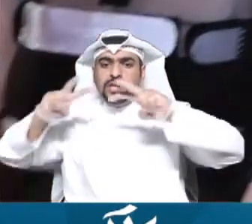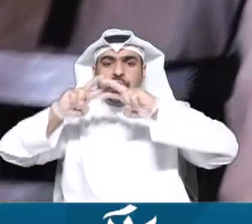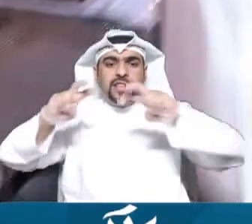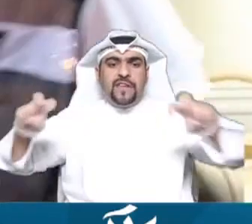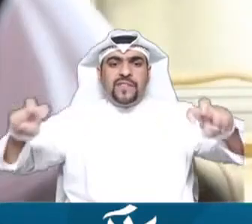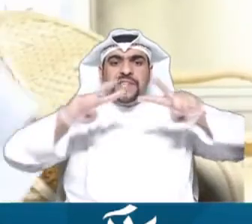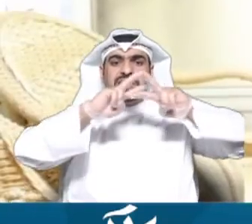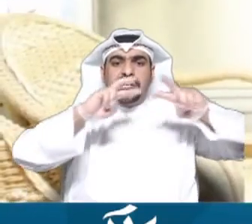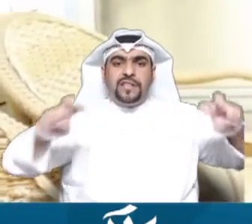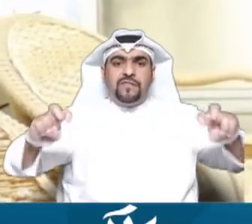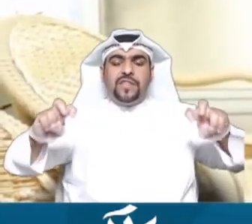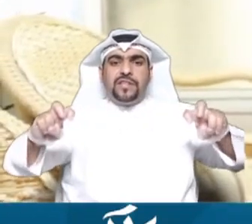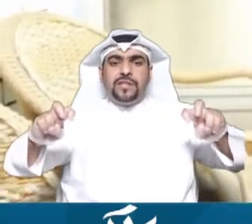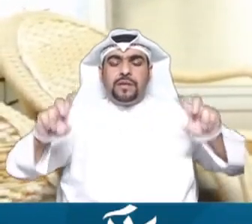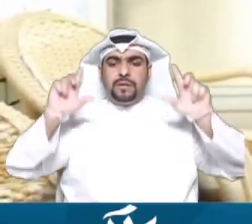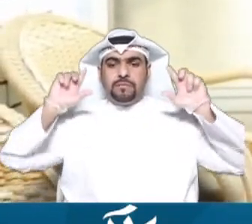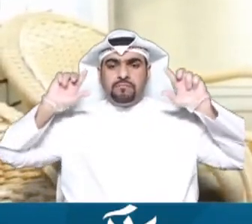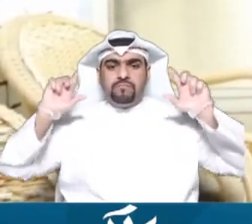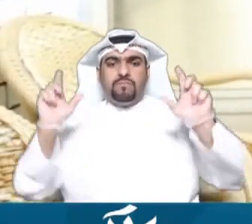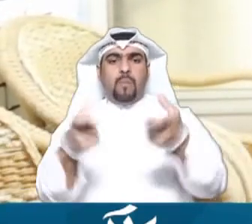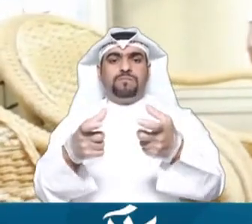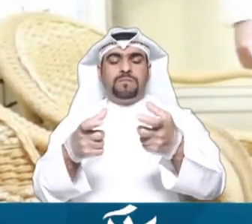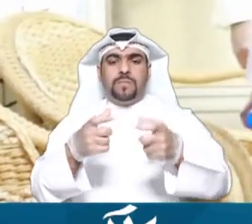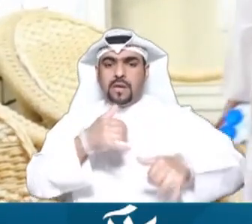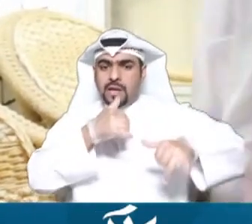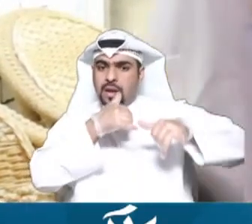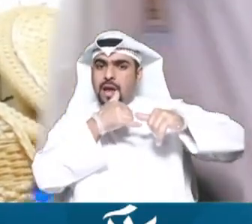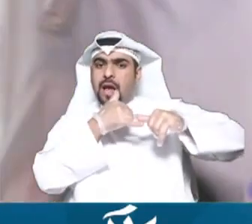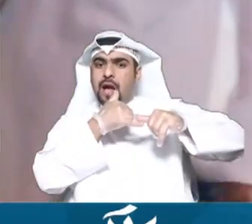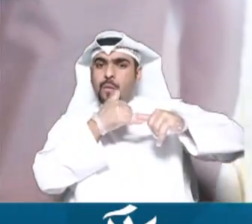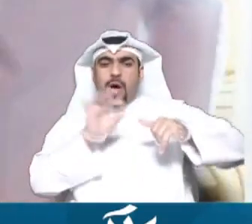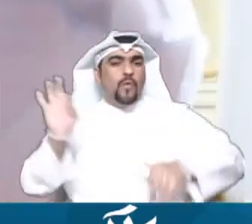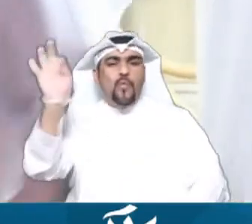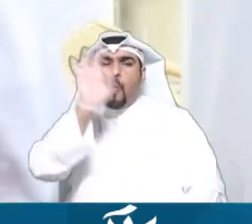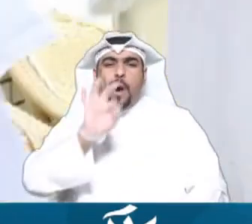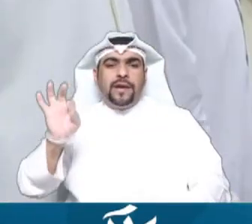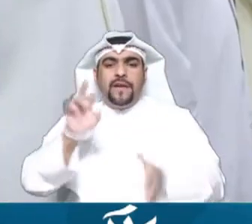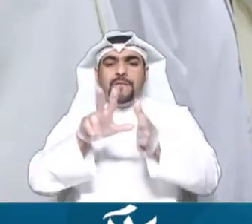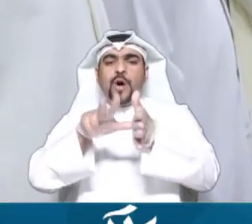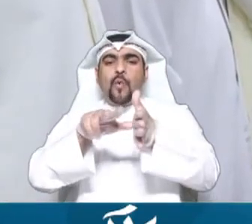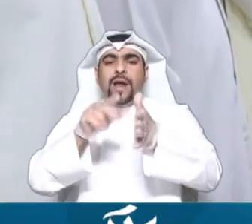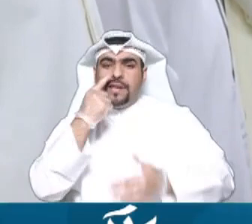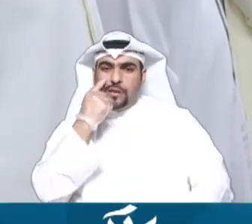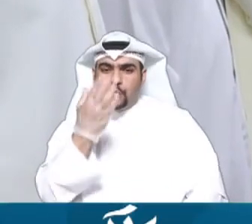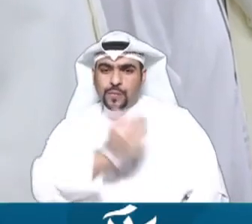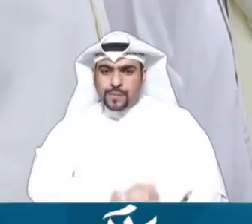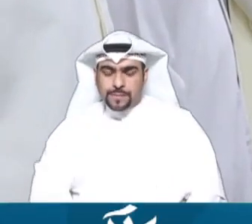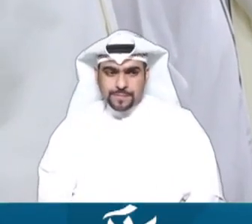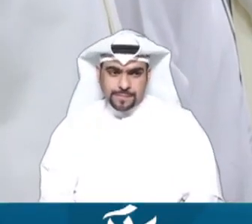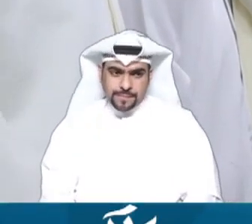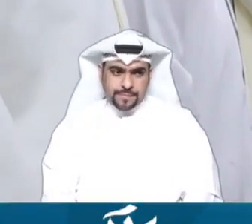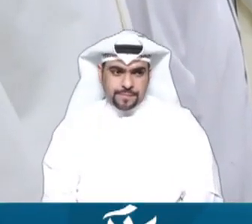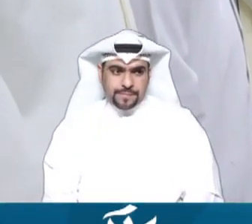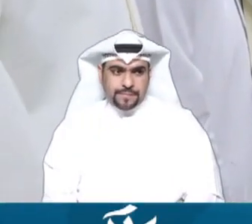مقاهي في محافظة الفروانية، ما اقدر اتكلم اكثر من كذي. تابعوا.